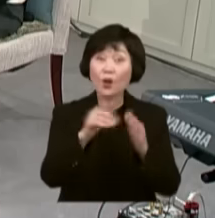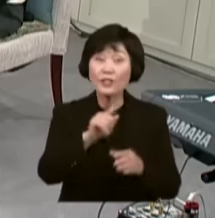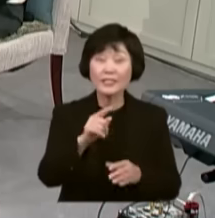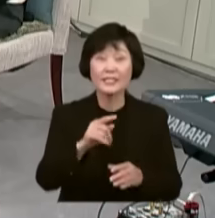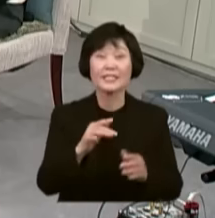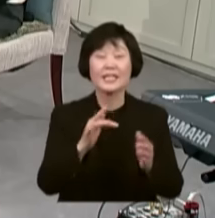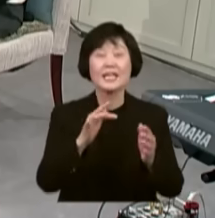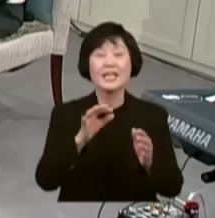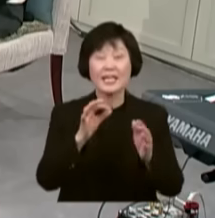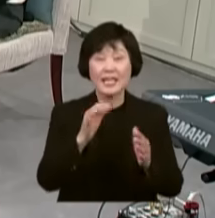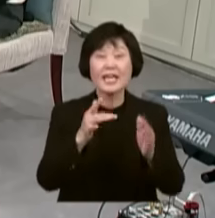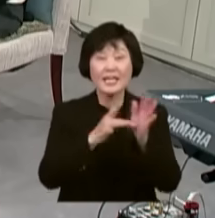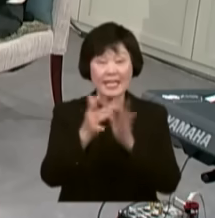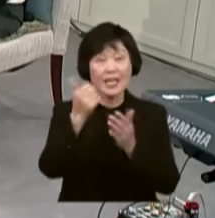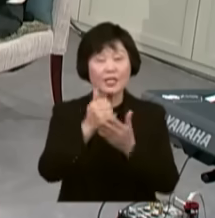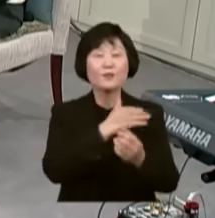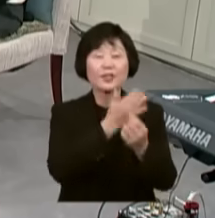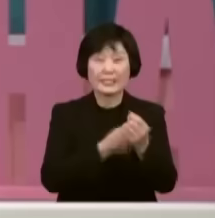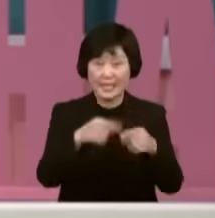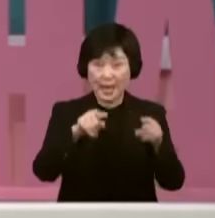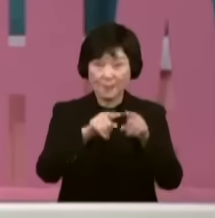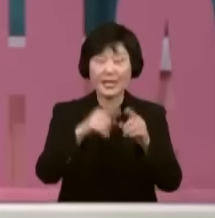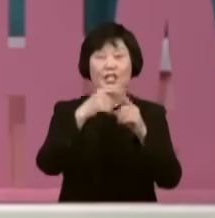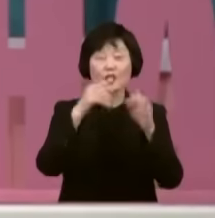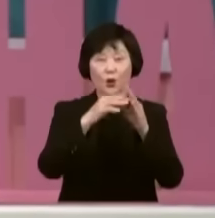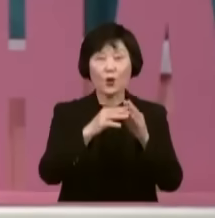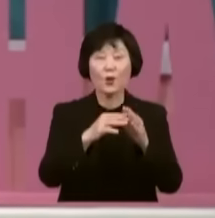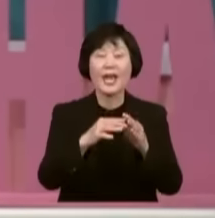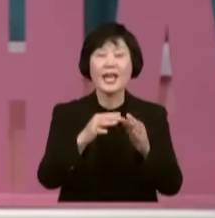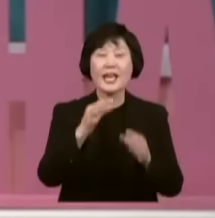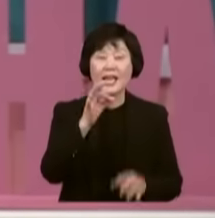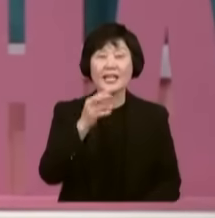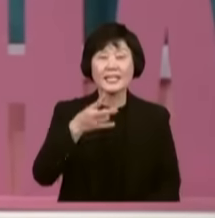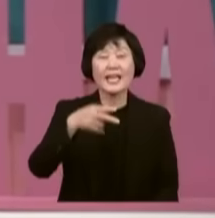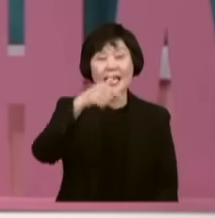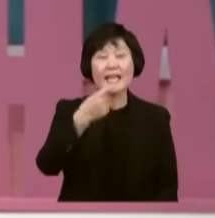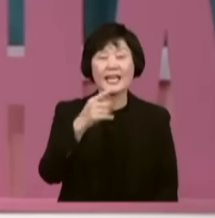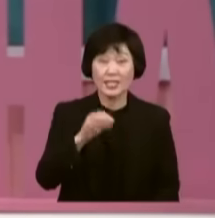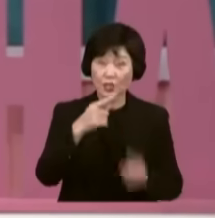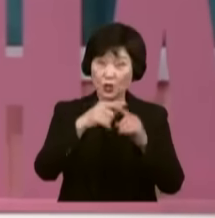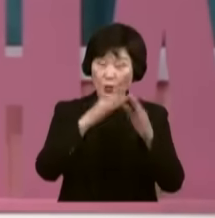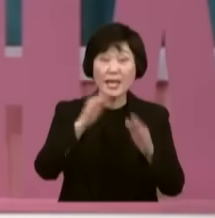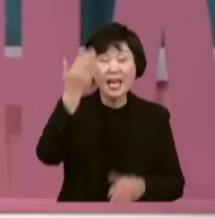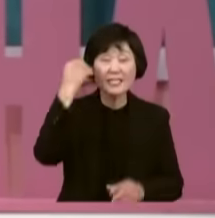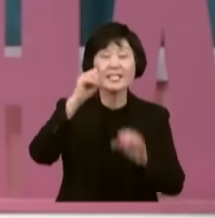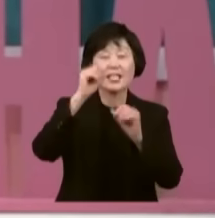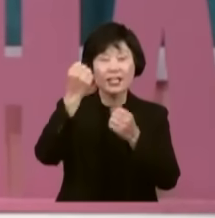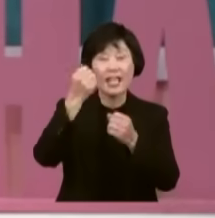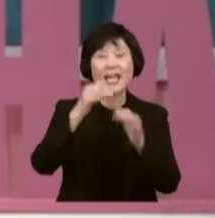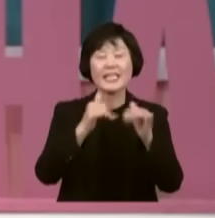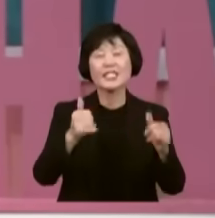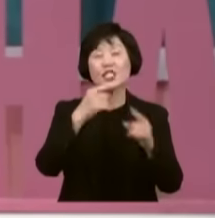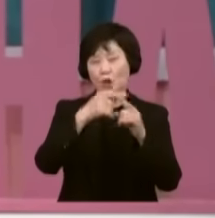예능교회. 예, 예수님의 능력이 가득한 교회 네. 예능교회. 그 전에는 이제 연예인교회. 네. 연예인교회가 예능교회로 바뀐 거니까요. 네.